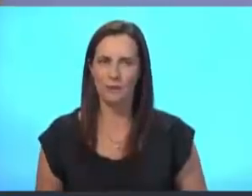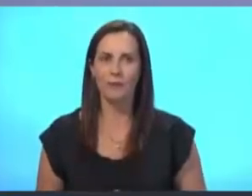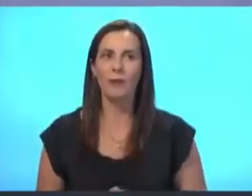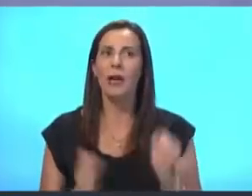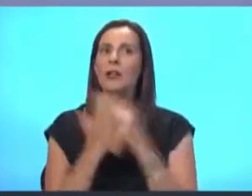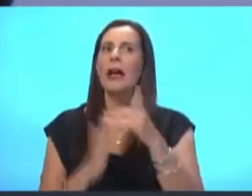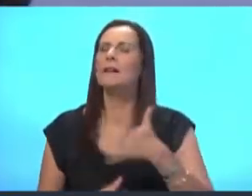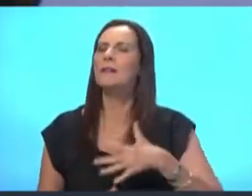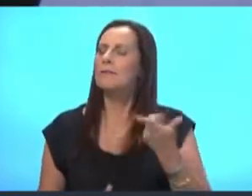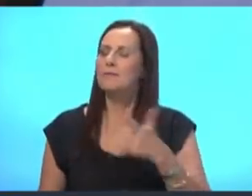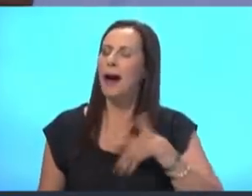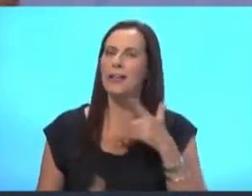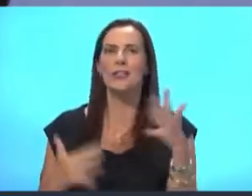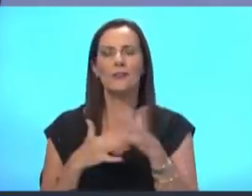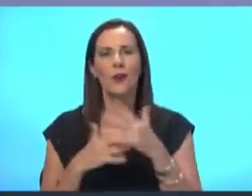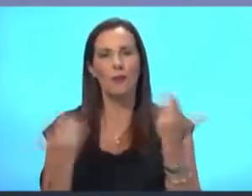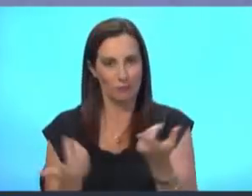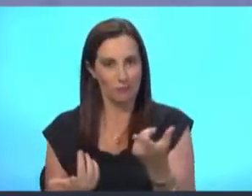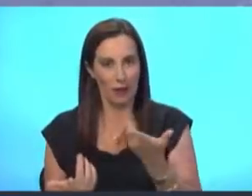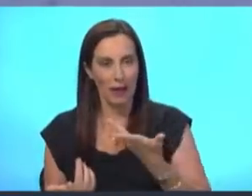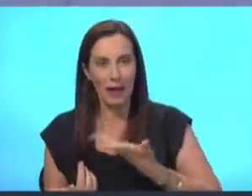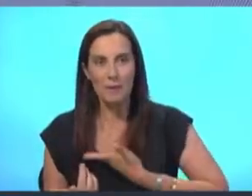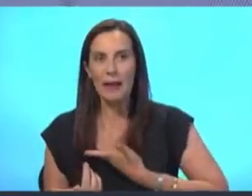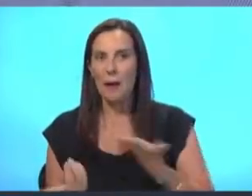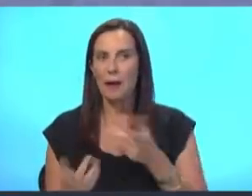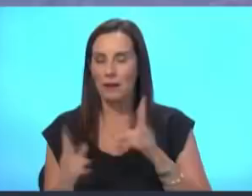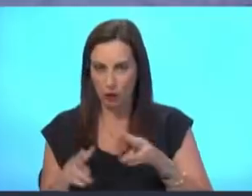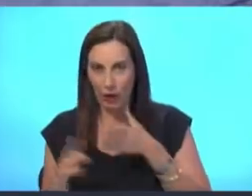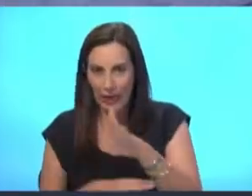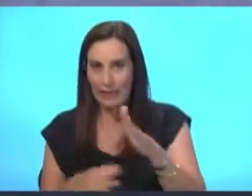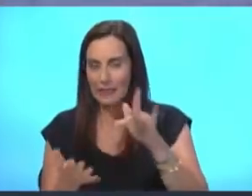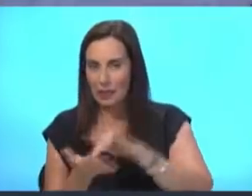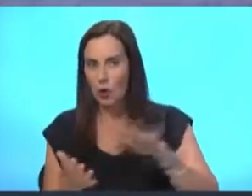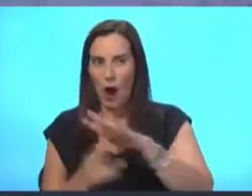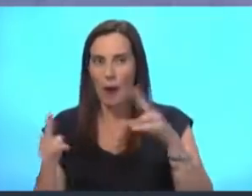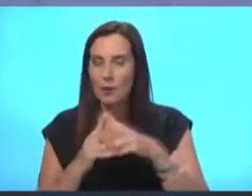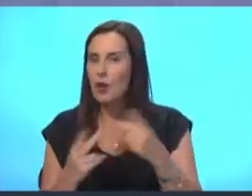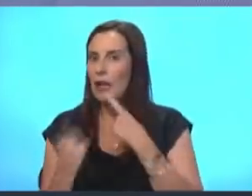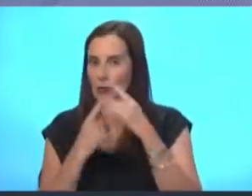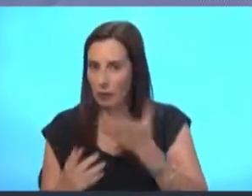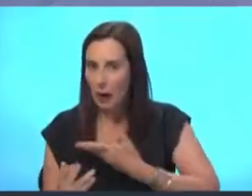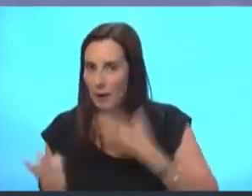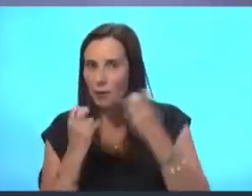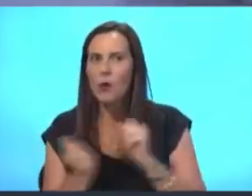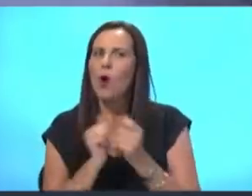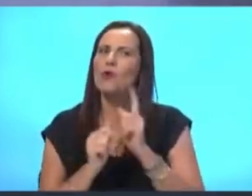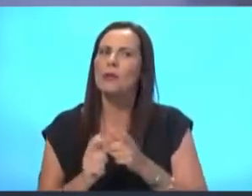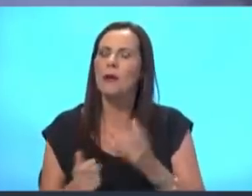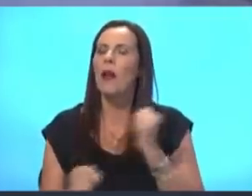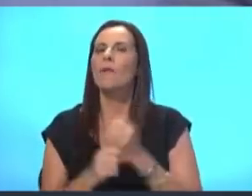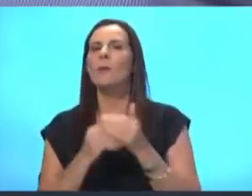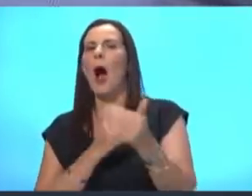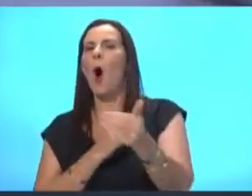how is it to cover this event? I mean, do you get real access to the venue, to the talks, or you have to work from the